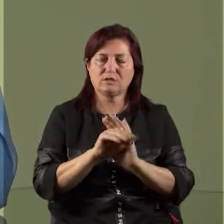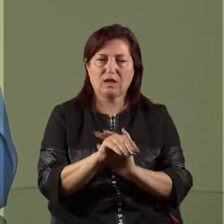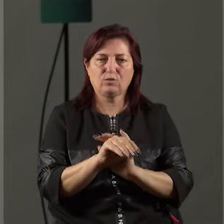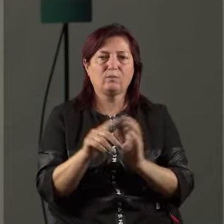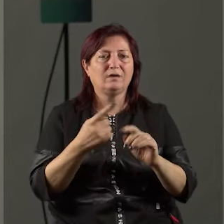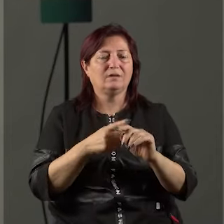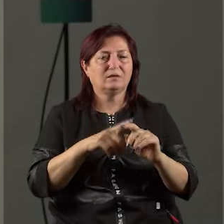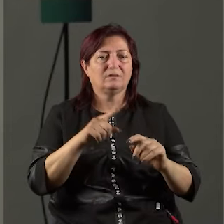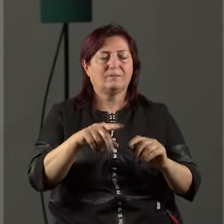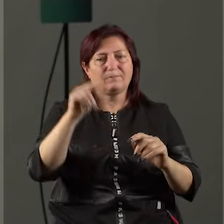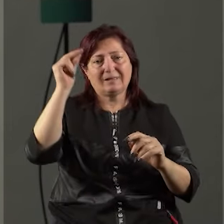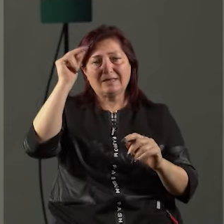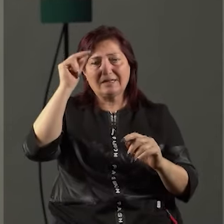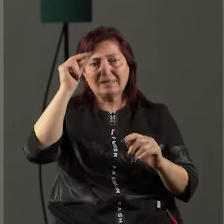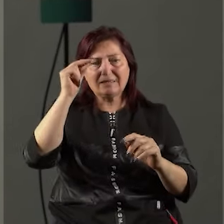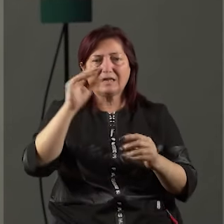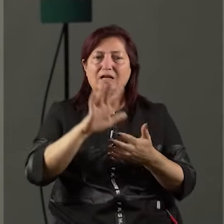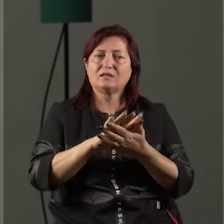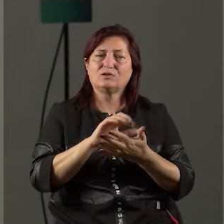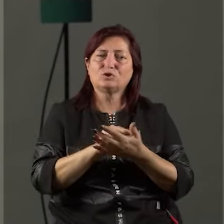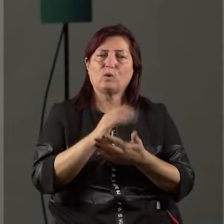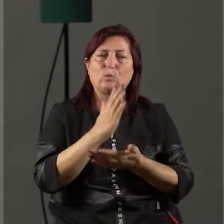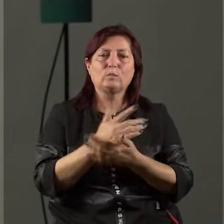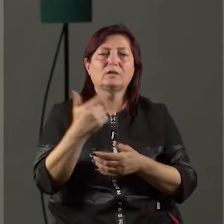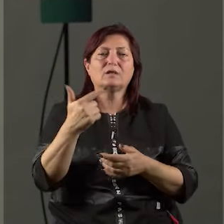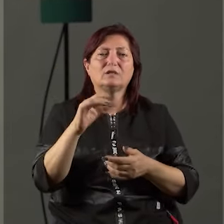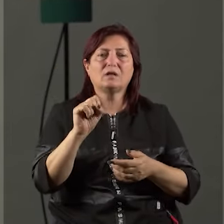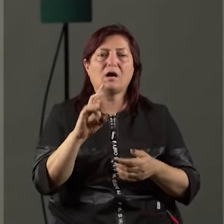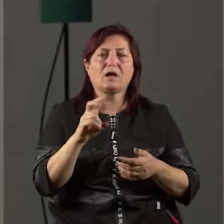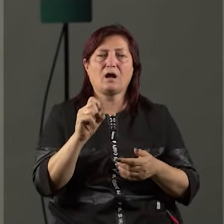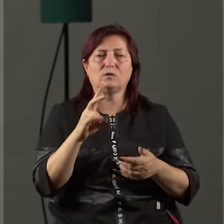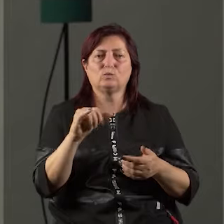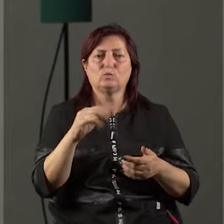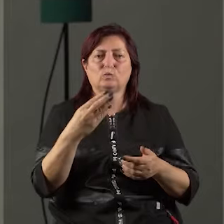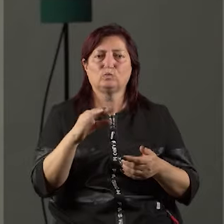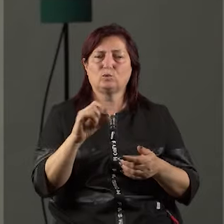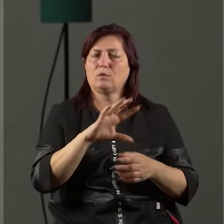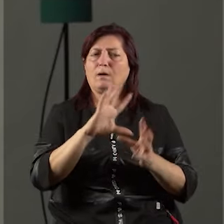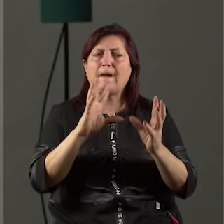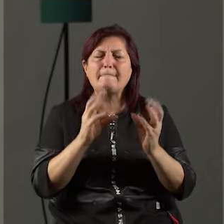կրթական նշանակություն ունի, ընդհանրապես գրականությունը ամբողջովին կրթական